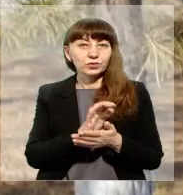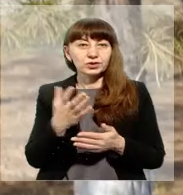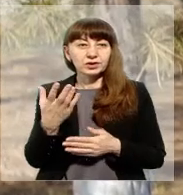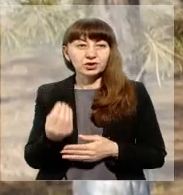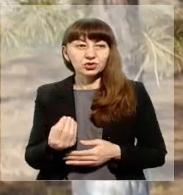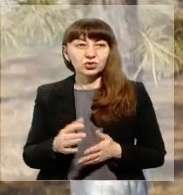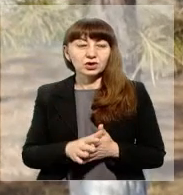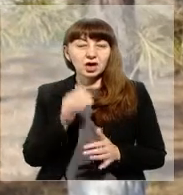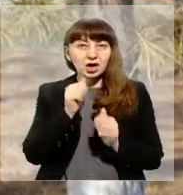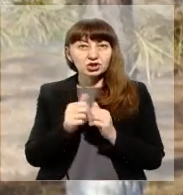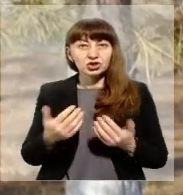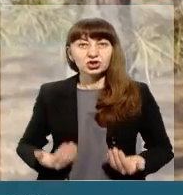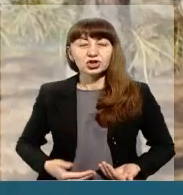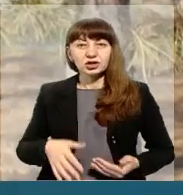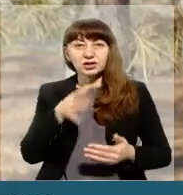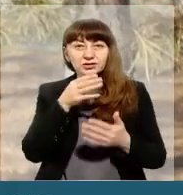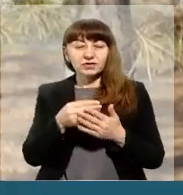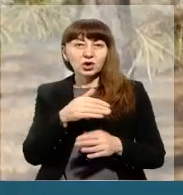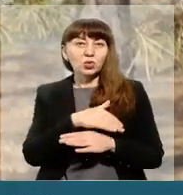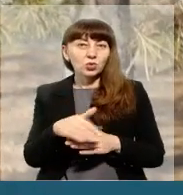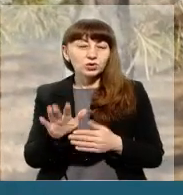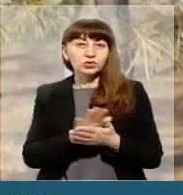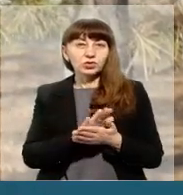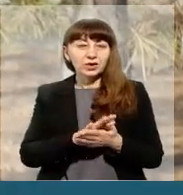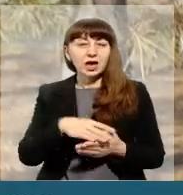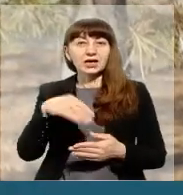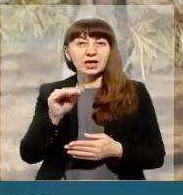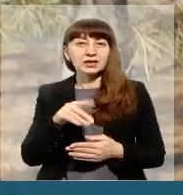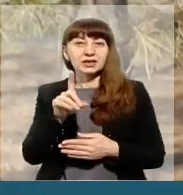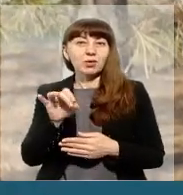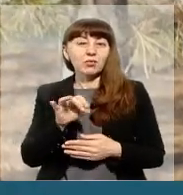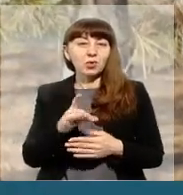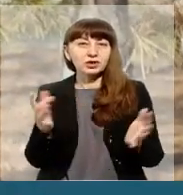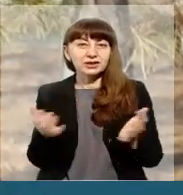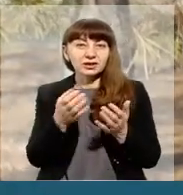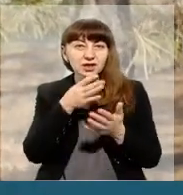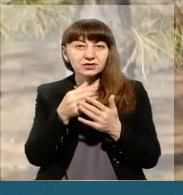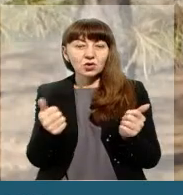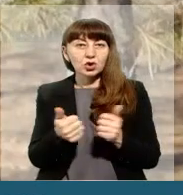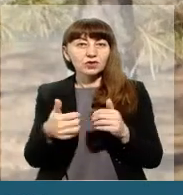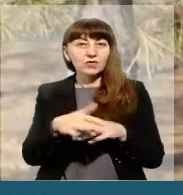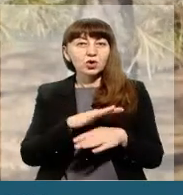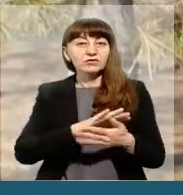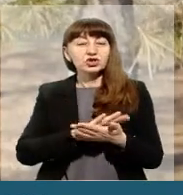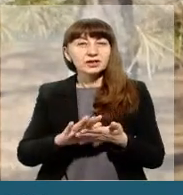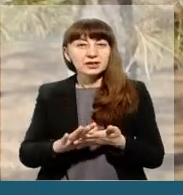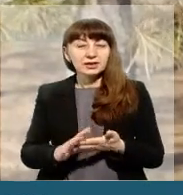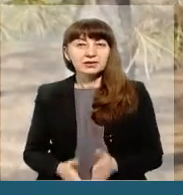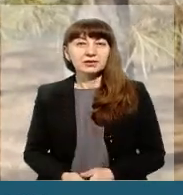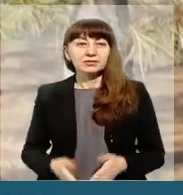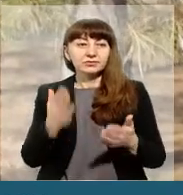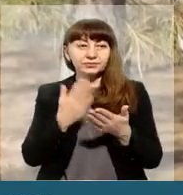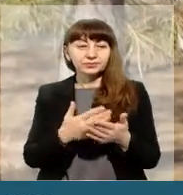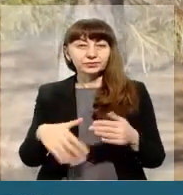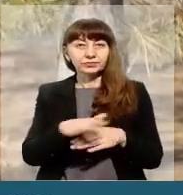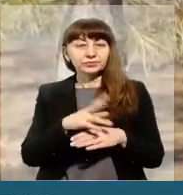тұрғын өз көшесін жинап, қоршауларды бояп, ауласын таза ұстайды. Бізде қоғамдық жұмысшылар бар. Олар күнделікті ауылды абаттандырумен айналысады.